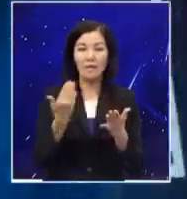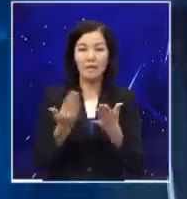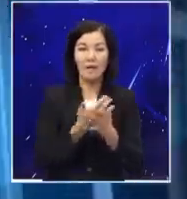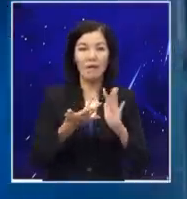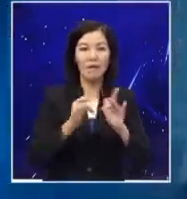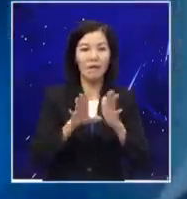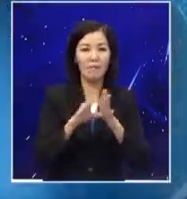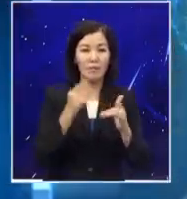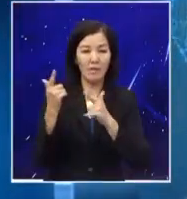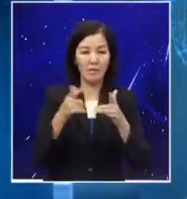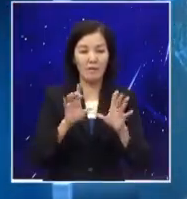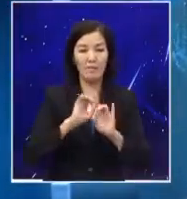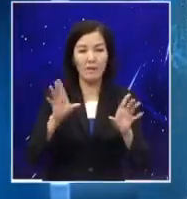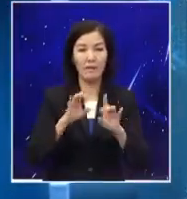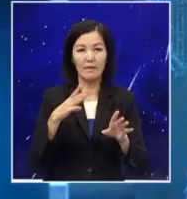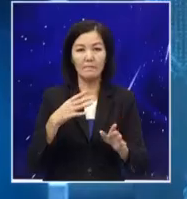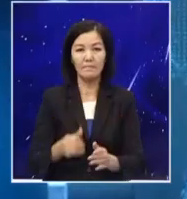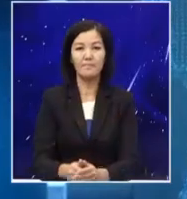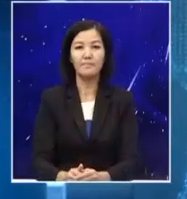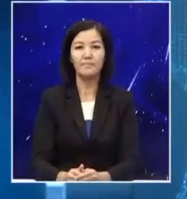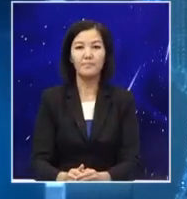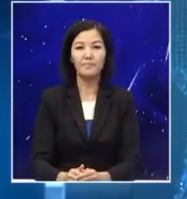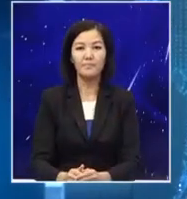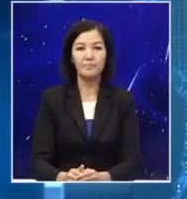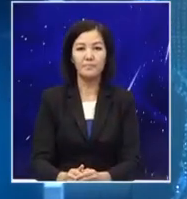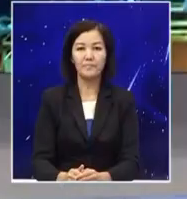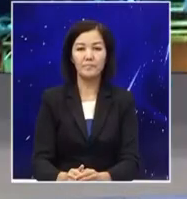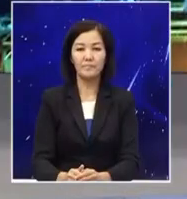ақпараттарымен дайындаған Амина Құдайберген, Жетісу арнасы.